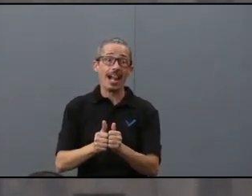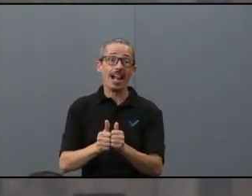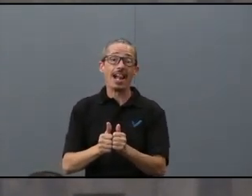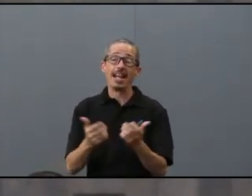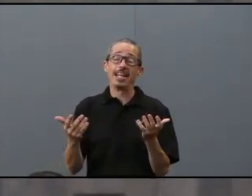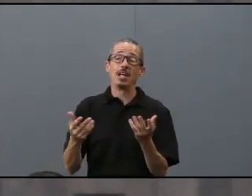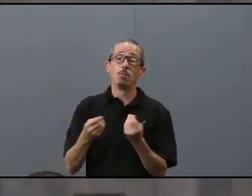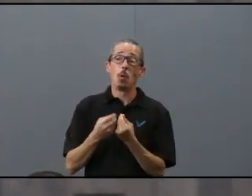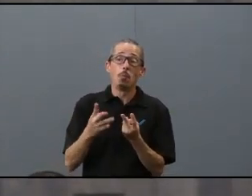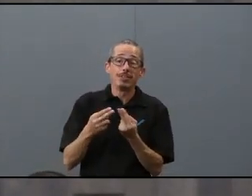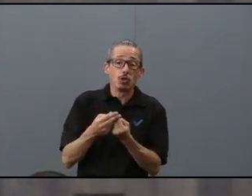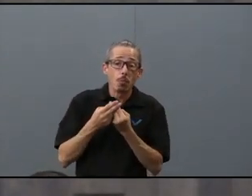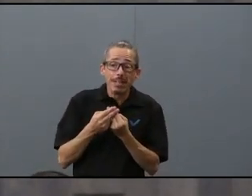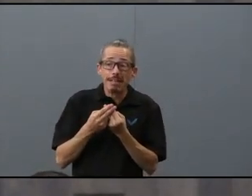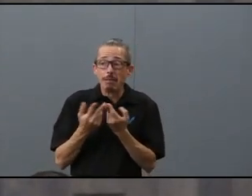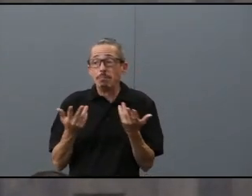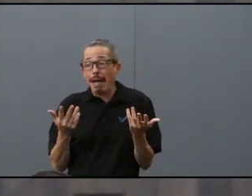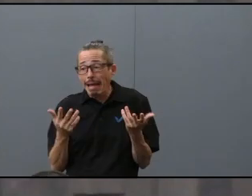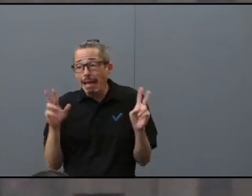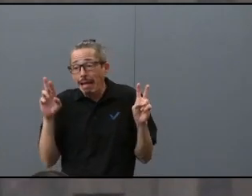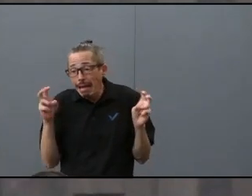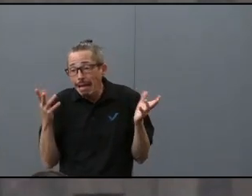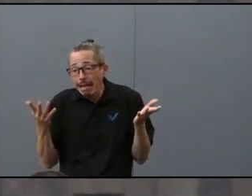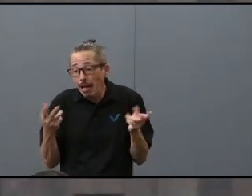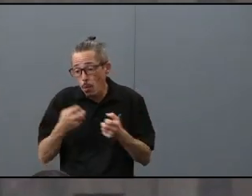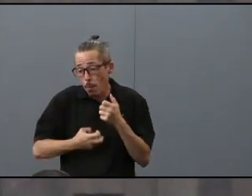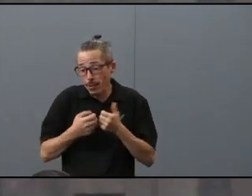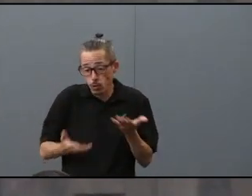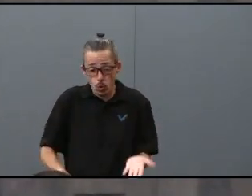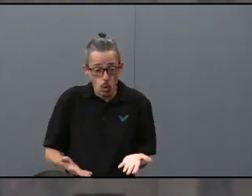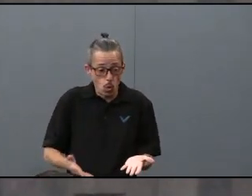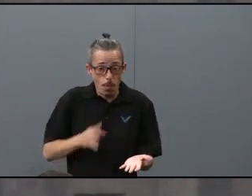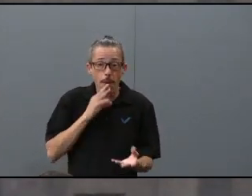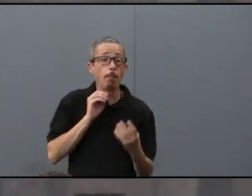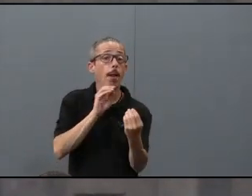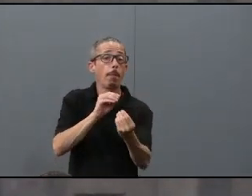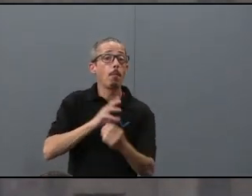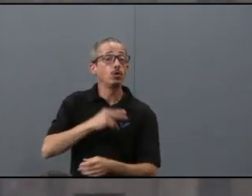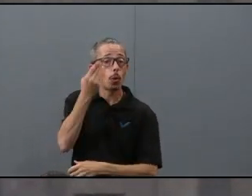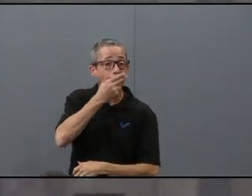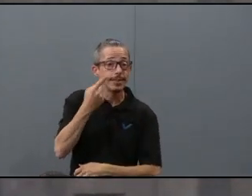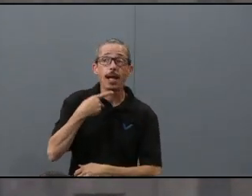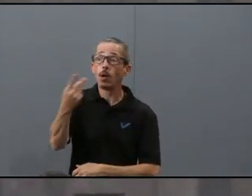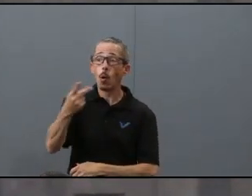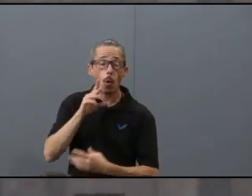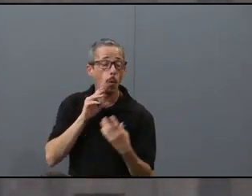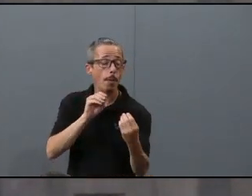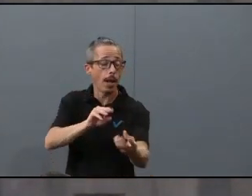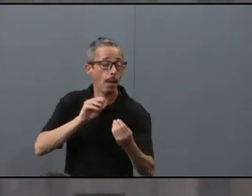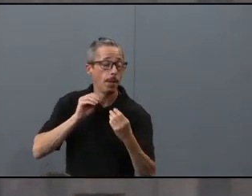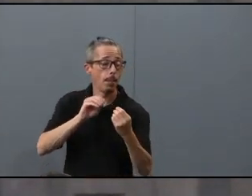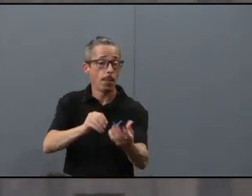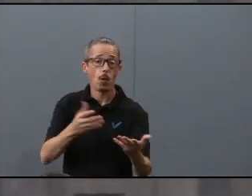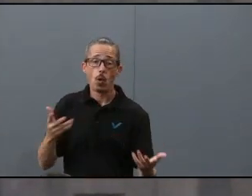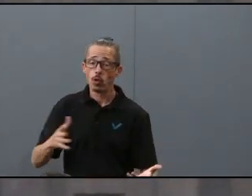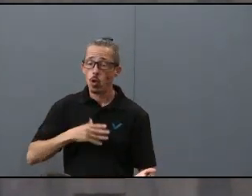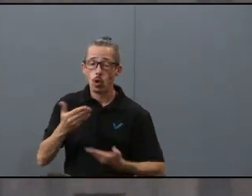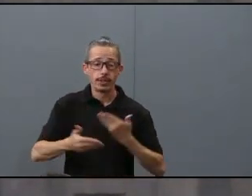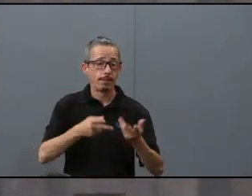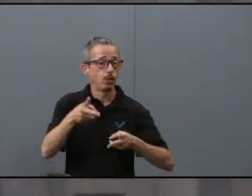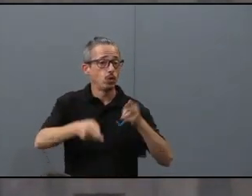a pas de petite économie maintenant et c'est la problématique dont on se parle souvent monsieur chrétien je vous l'ai déjà dit c'est sûr qu'il va avoir des coupures de